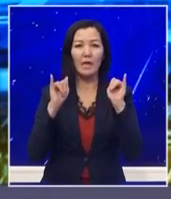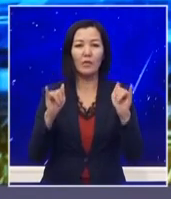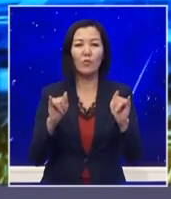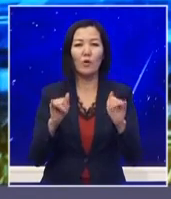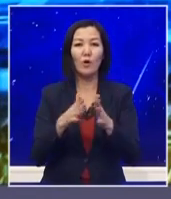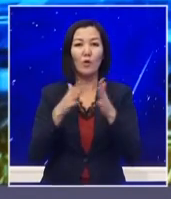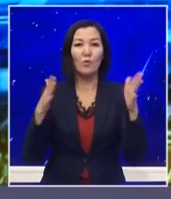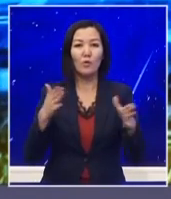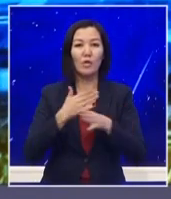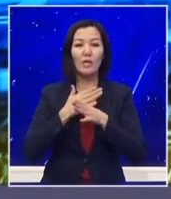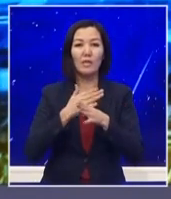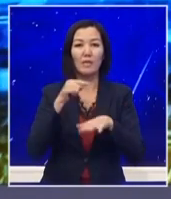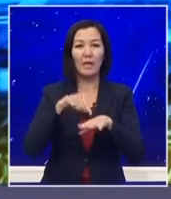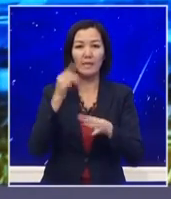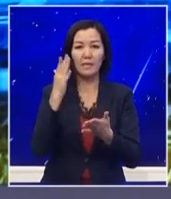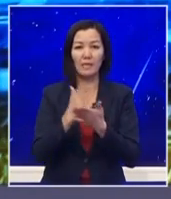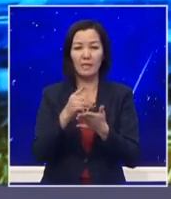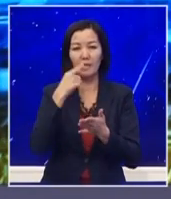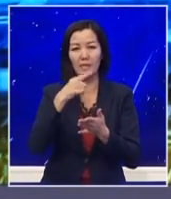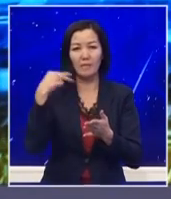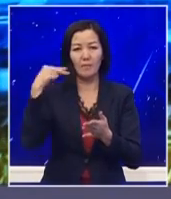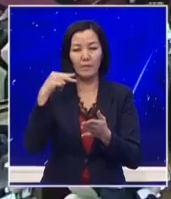едәуір серпін берді, деді президент.